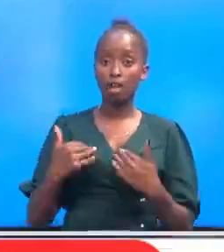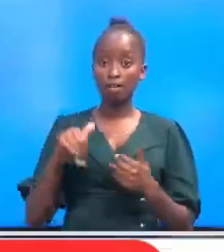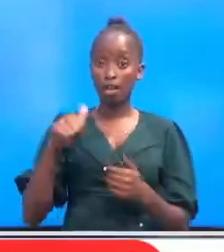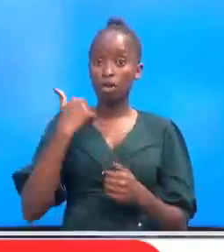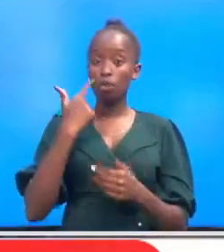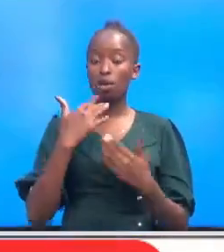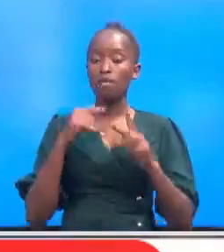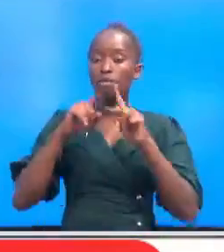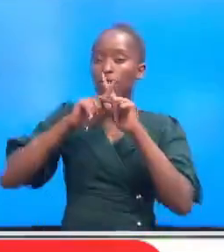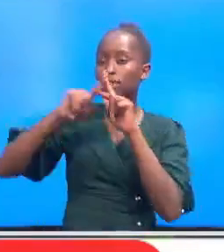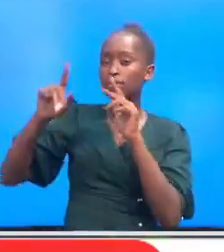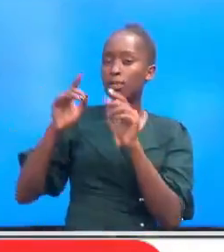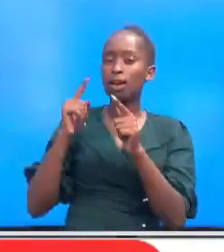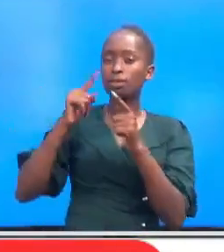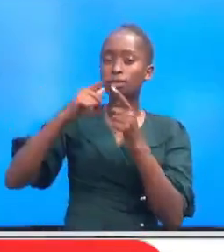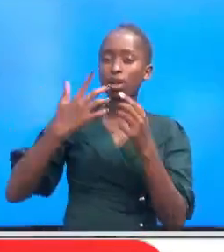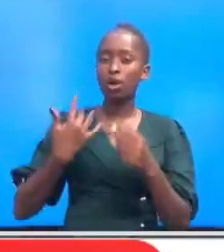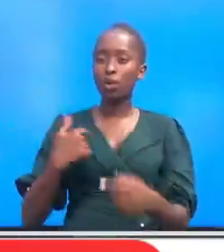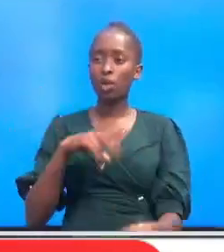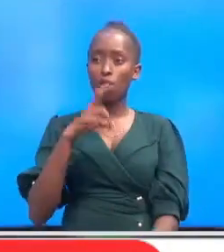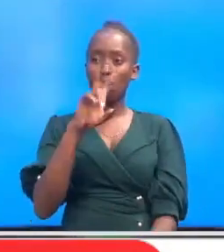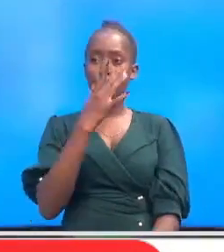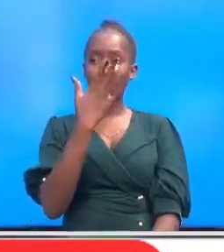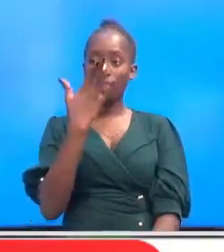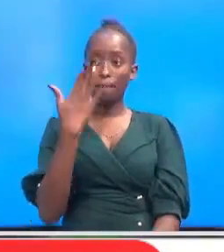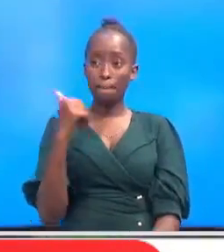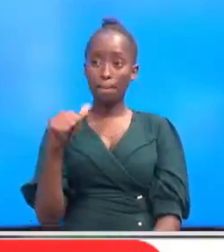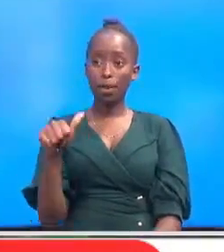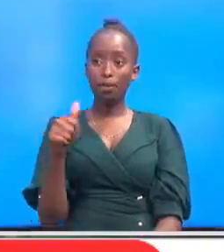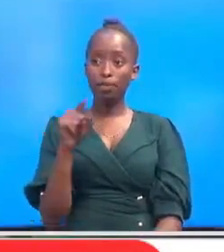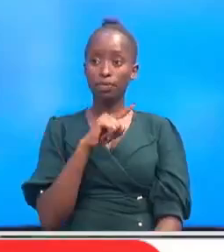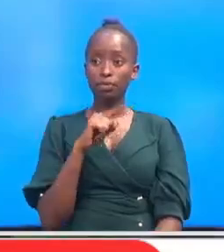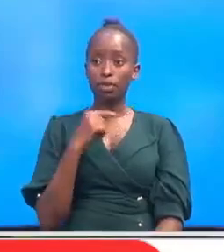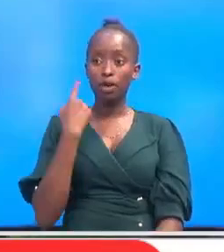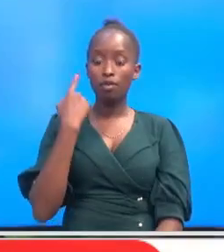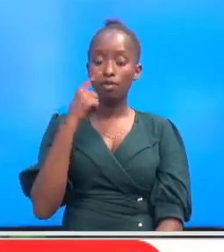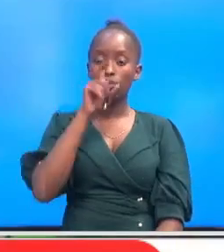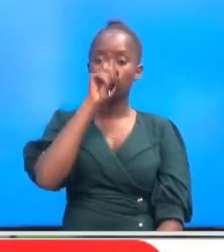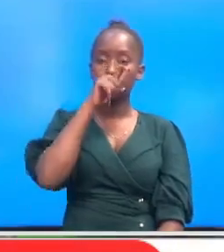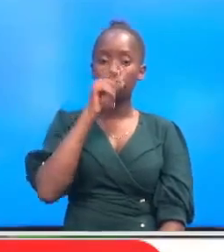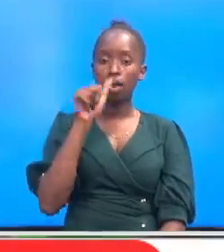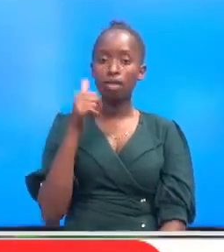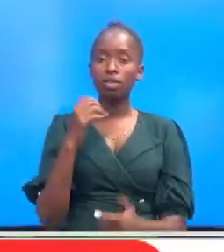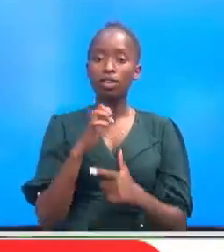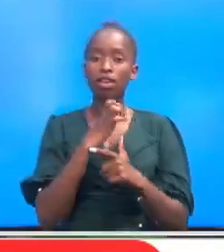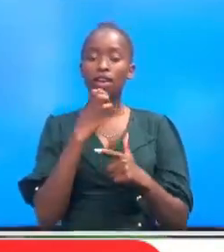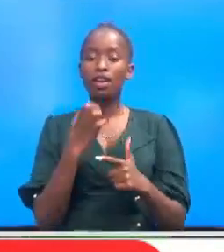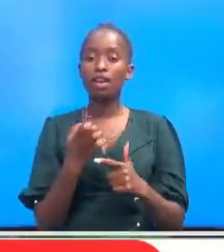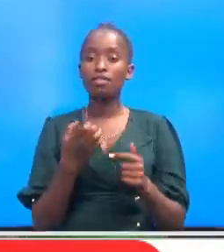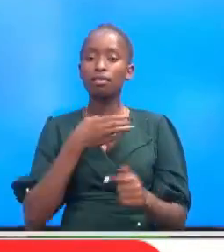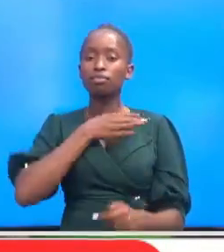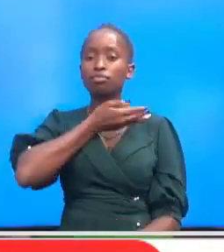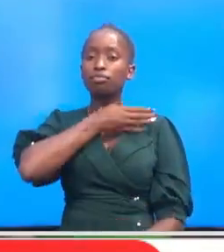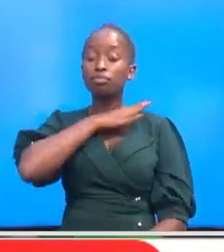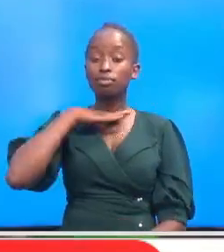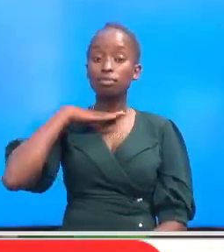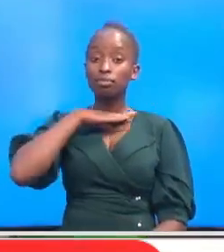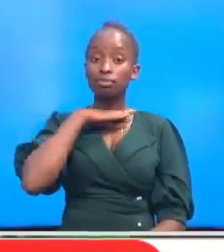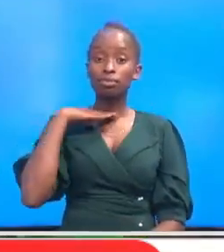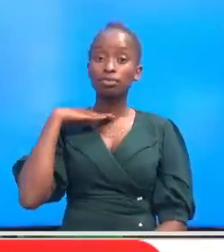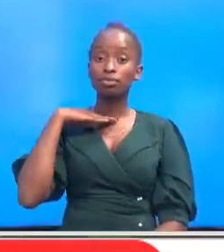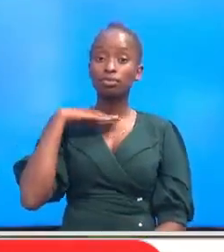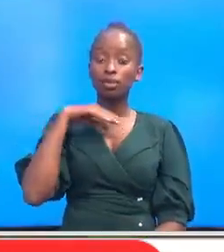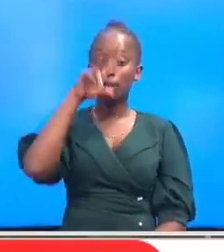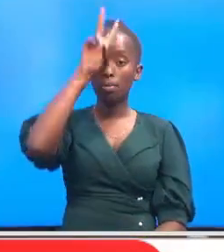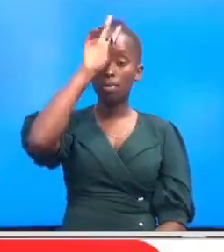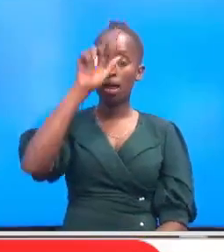wanatafutana wao Hawa Sasa ni wakuku wengine wanachinja Hata mbuzi na Hi jambo mbaya sana sana wanaimba kwako Na wanachinjia Tu